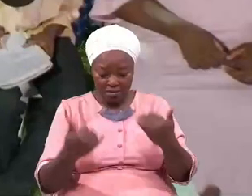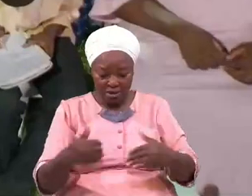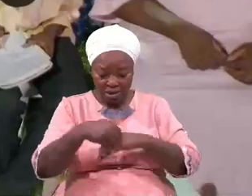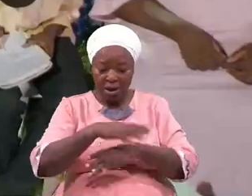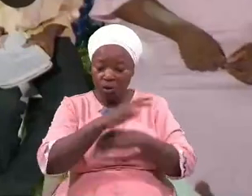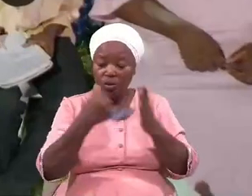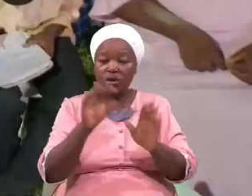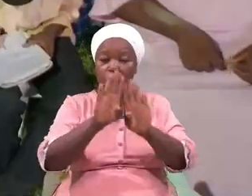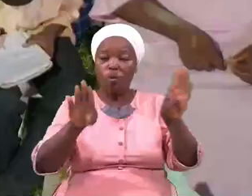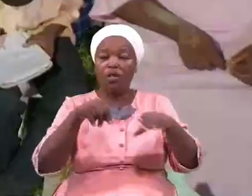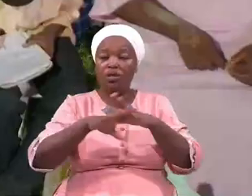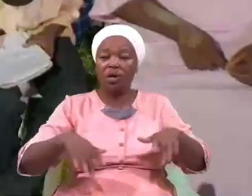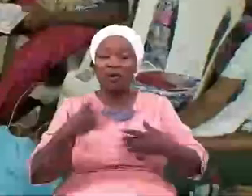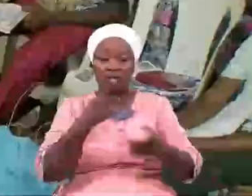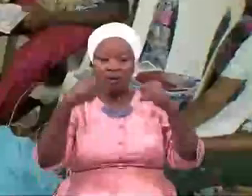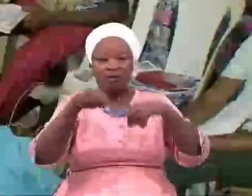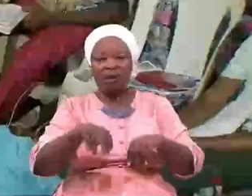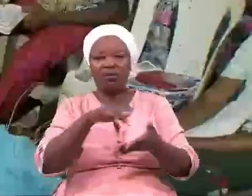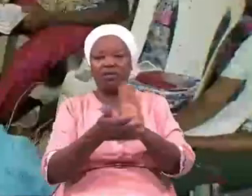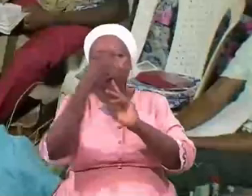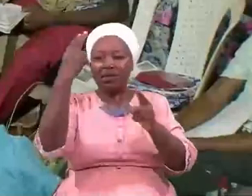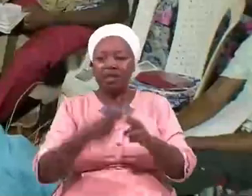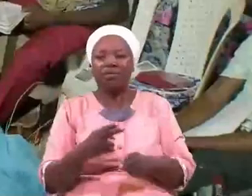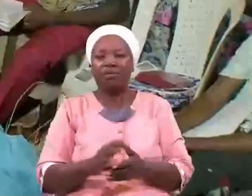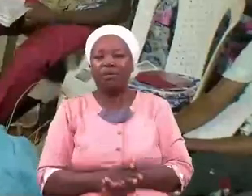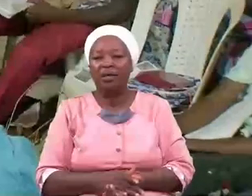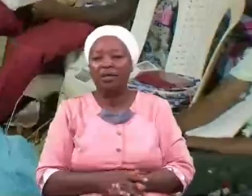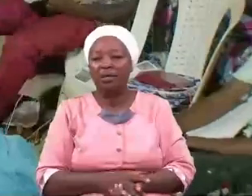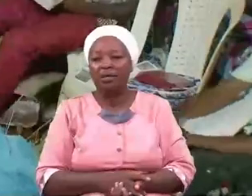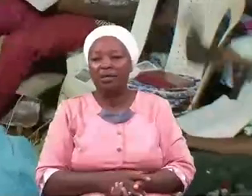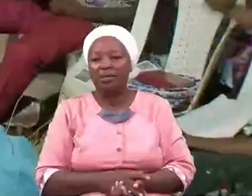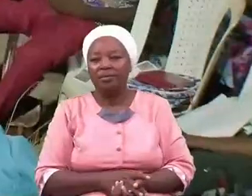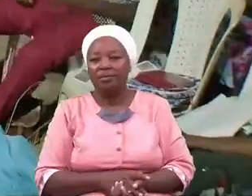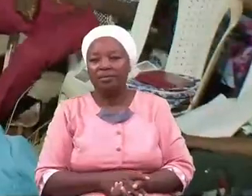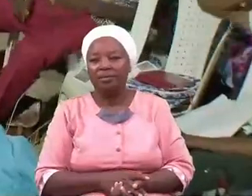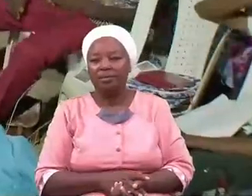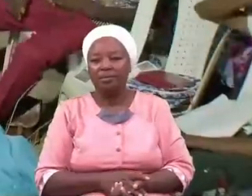soir, ces murailles dans vos vies tomberont.